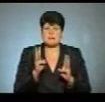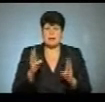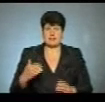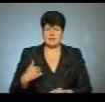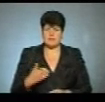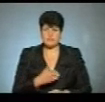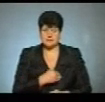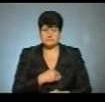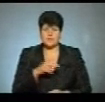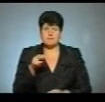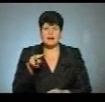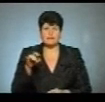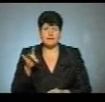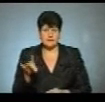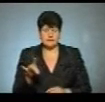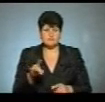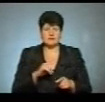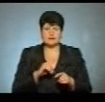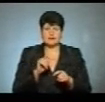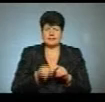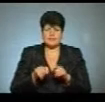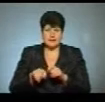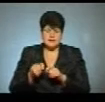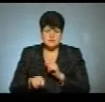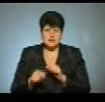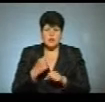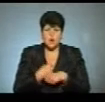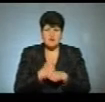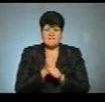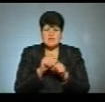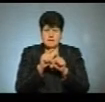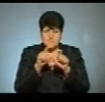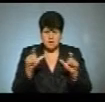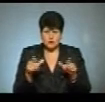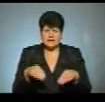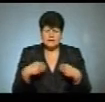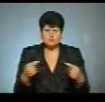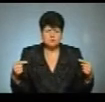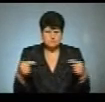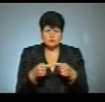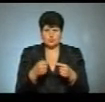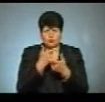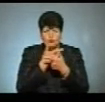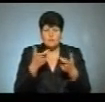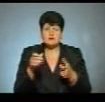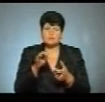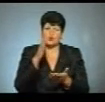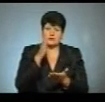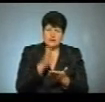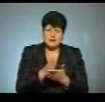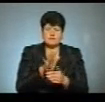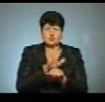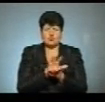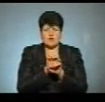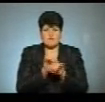легень. ПЛР-тести від швидких відрізняються тим, що їх роблять лабораторно та вони дають достовірну інформацію про наявність